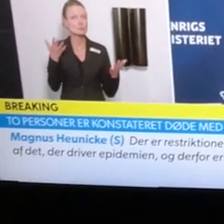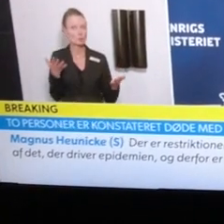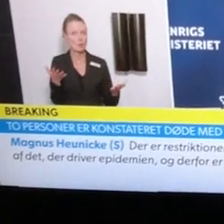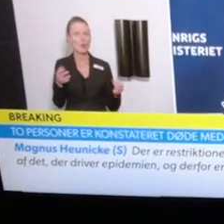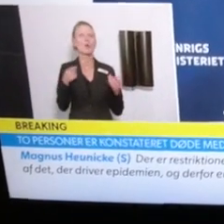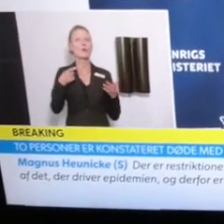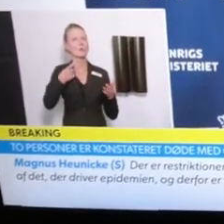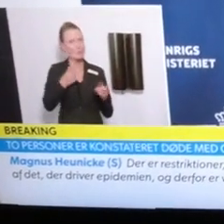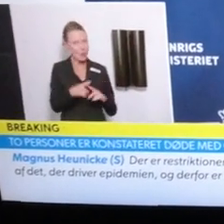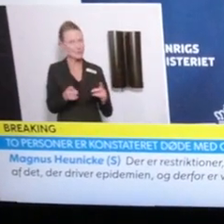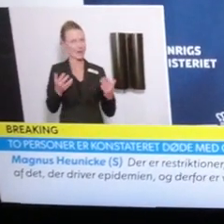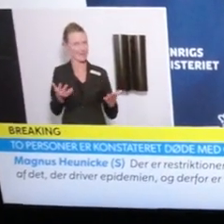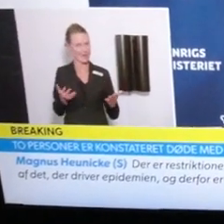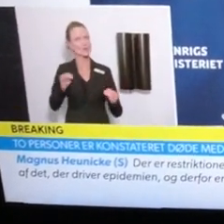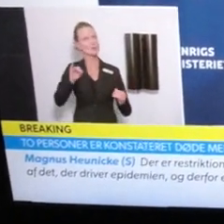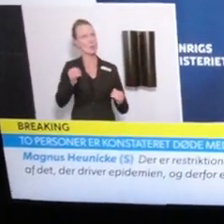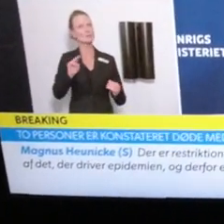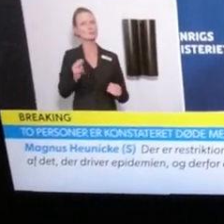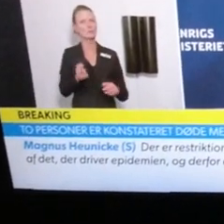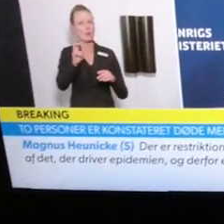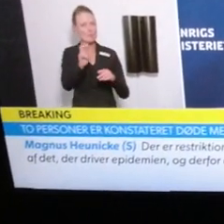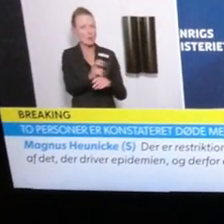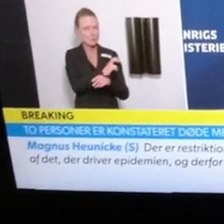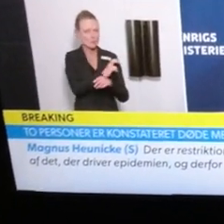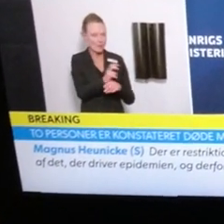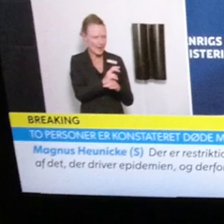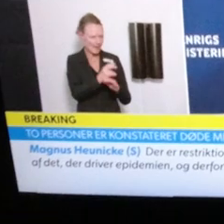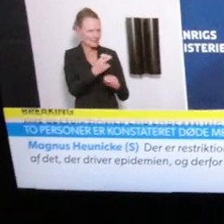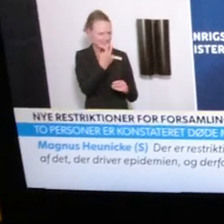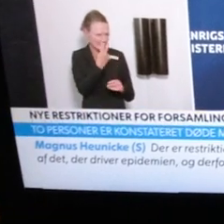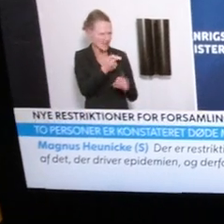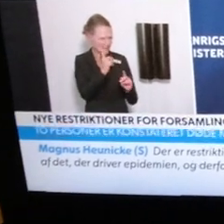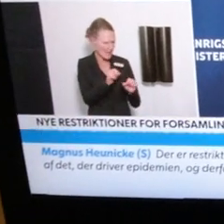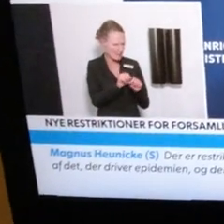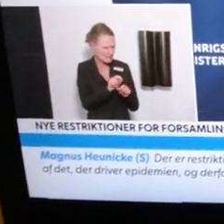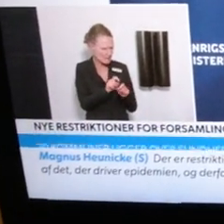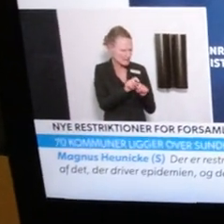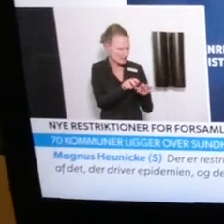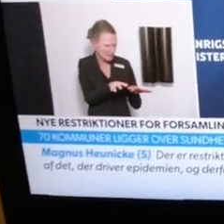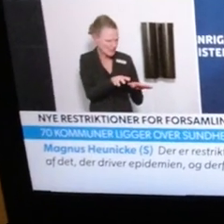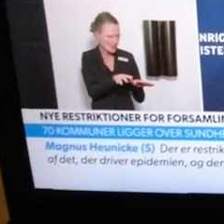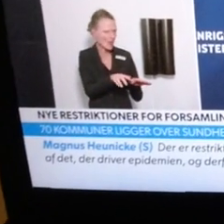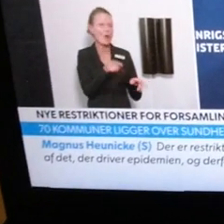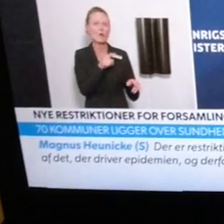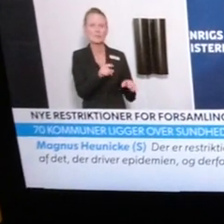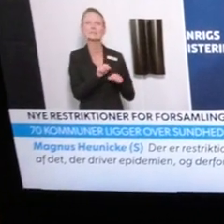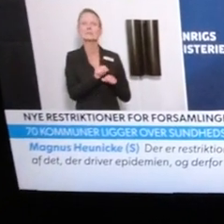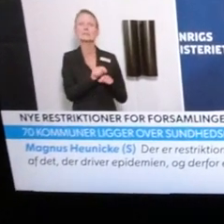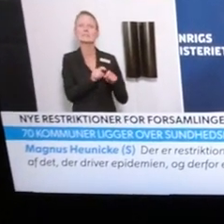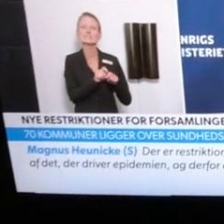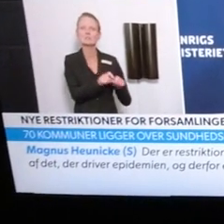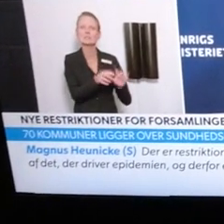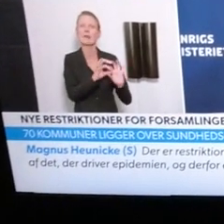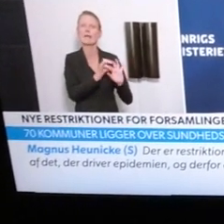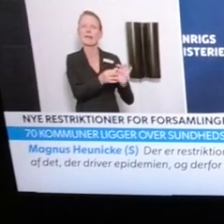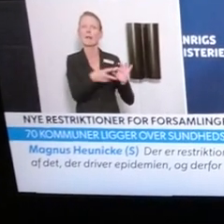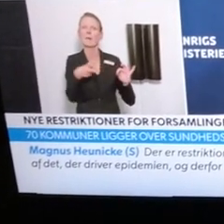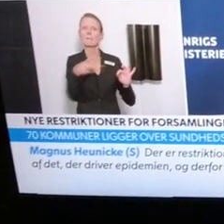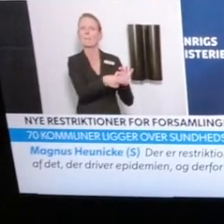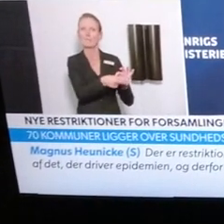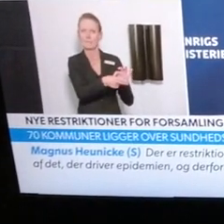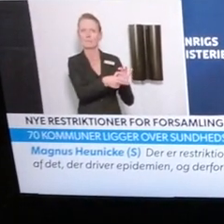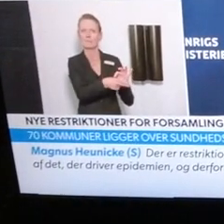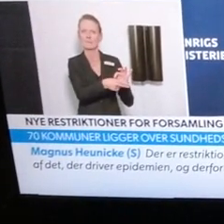vores strategi er at monitorere og følge smitten og bryde smittekæderne. Det er jo, man skal jo finde smitten, før man kan